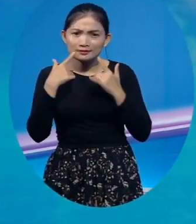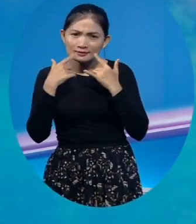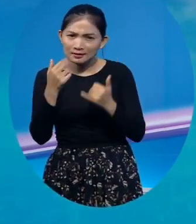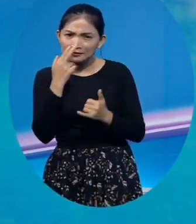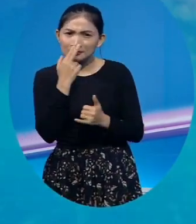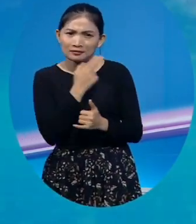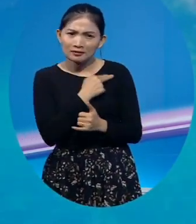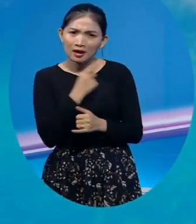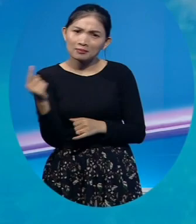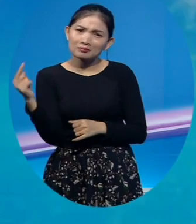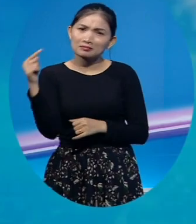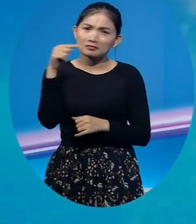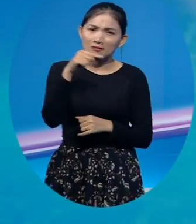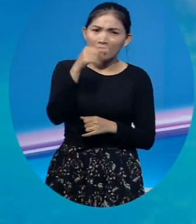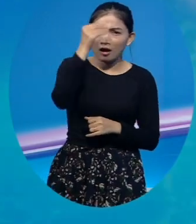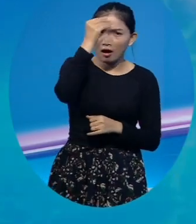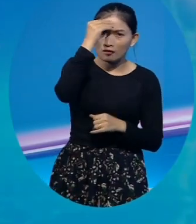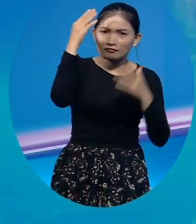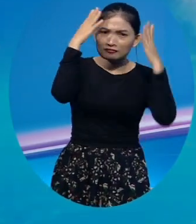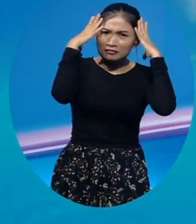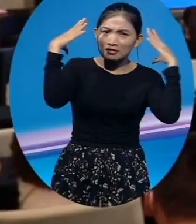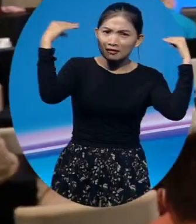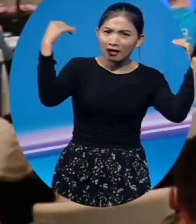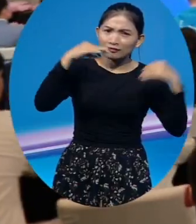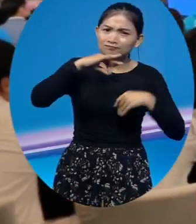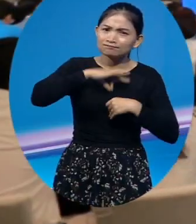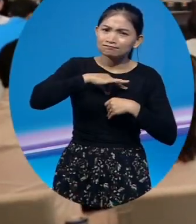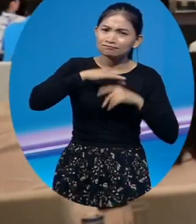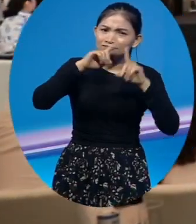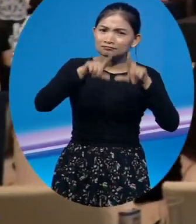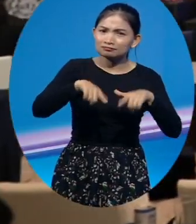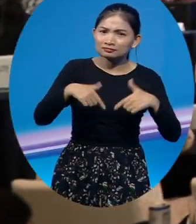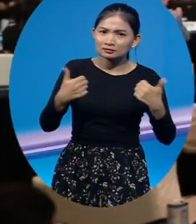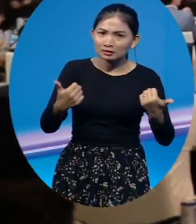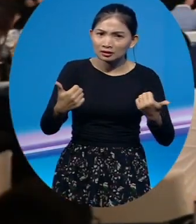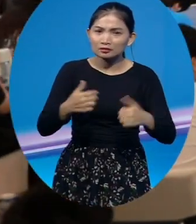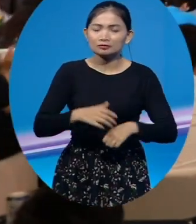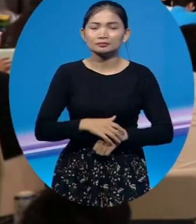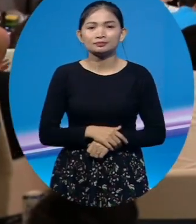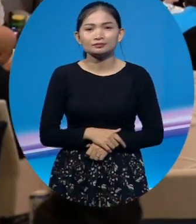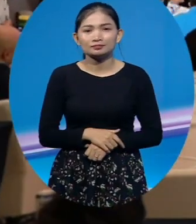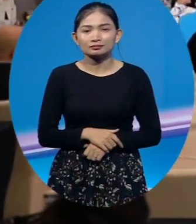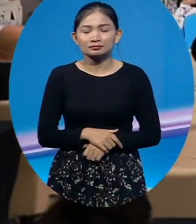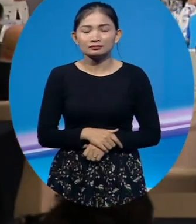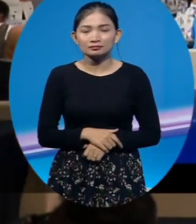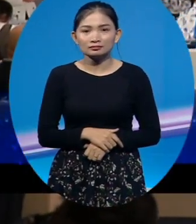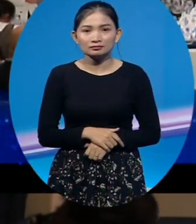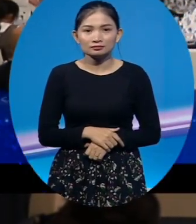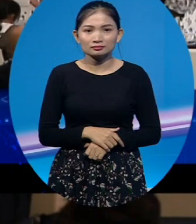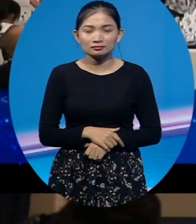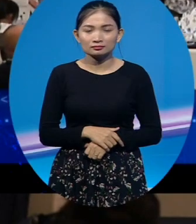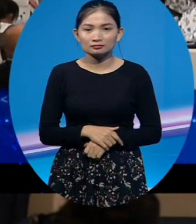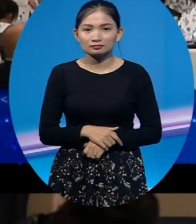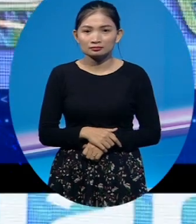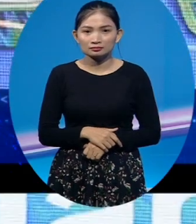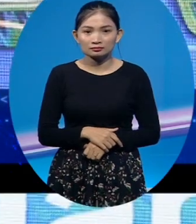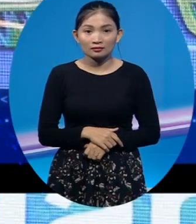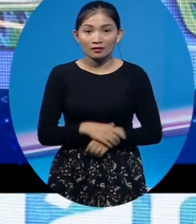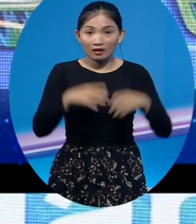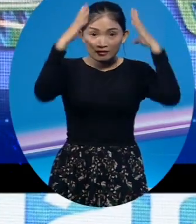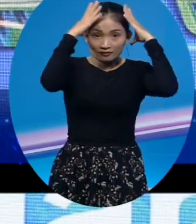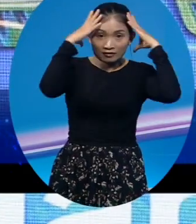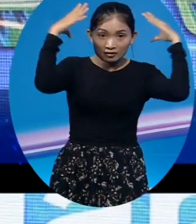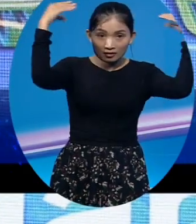có khi đến học tập tại Phần Lan. Sự kiện này cũng nhằm mục đích nâng cao nhận thức và tăng các hoạt động giữa Phần Lan và Việt